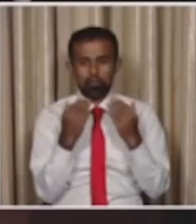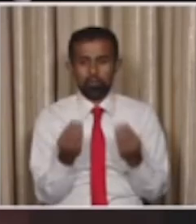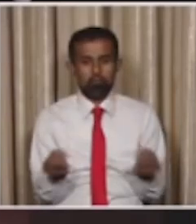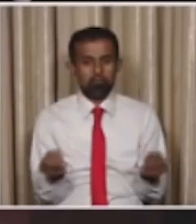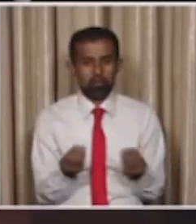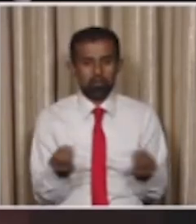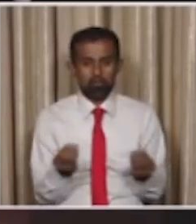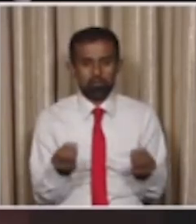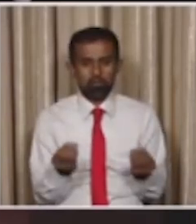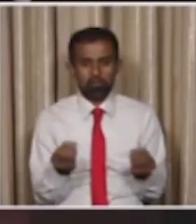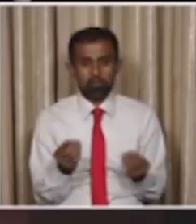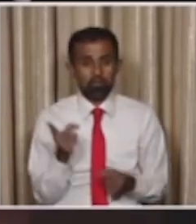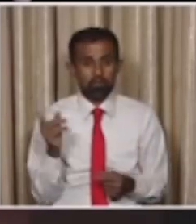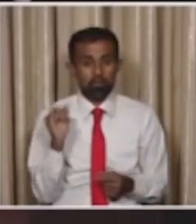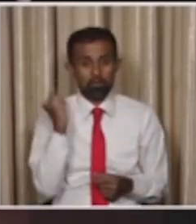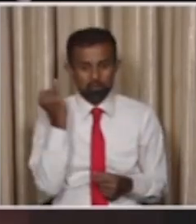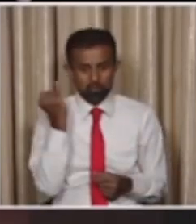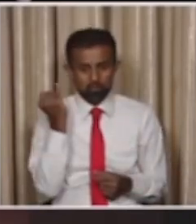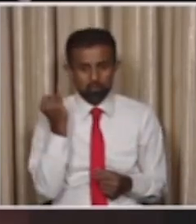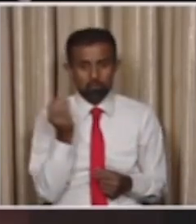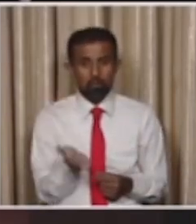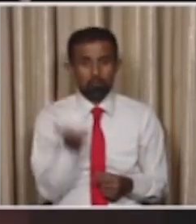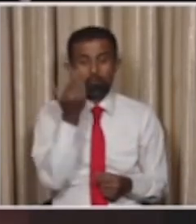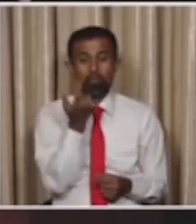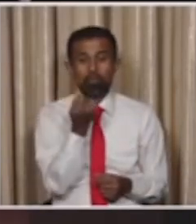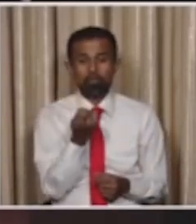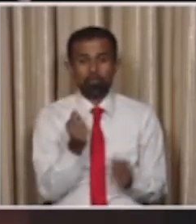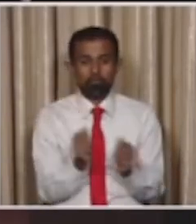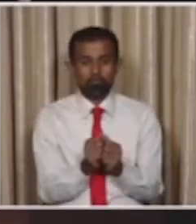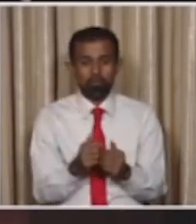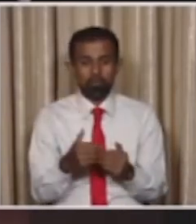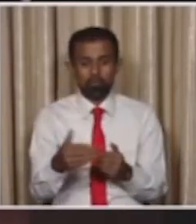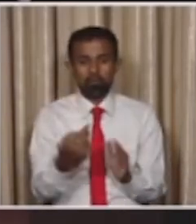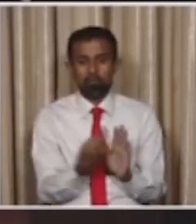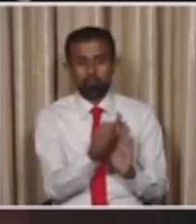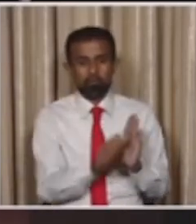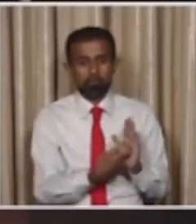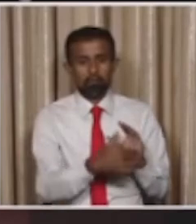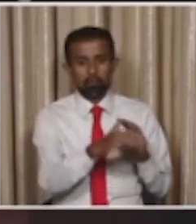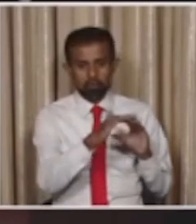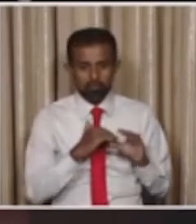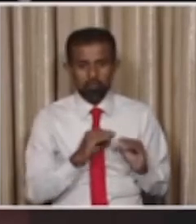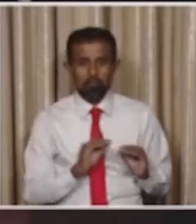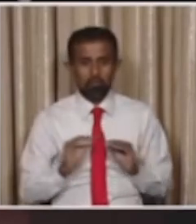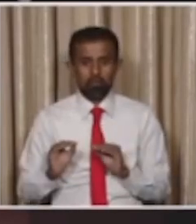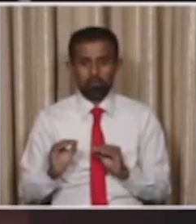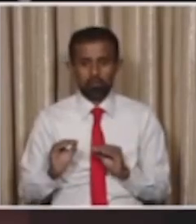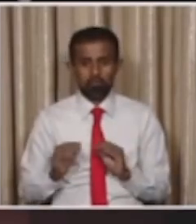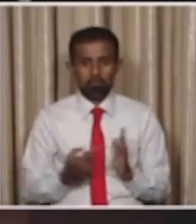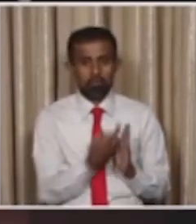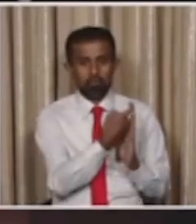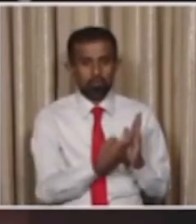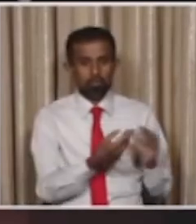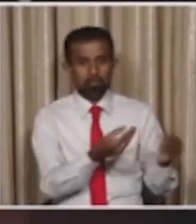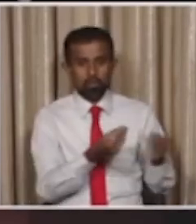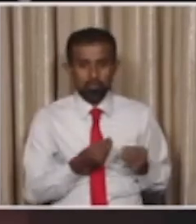නැහැ. ඒ නිලධාරියා ඒ වැඩි කරපු මුදල ක්‍රියාත්මක කරන්නේ චක්‍රලේඛයක් හරහා, එහෙම නැත්නම් රෙගුලාසියක්